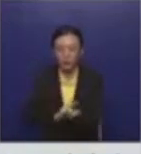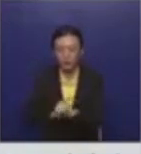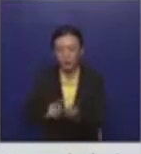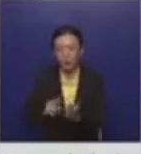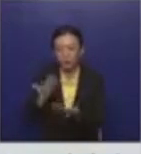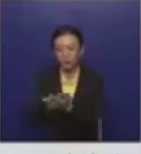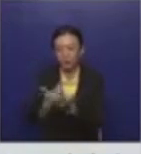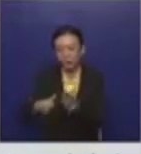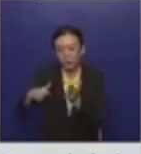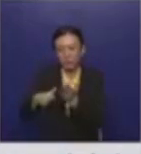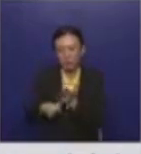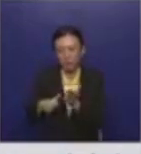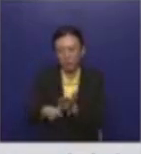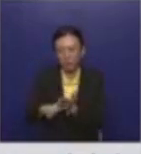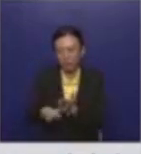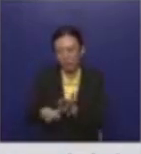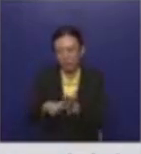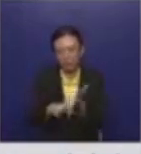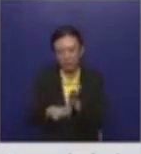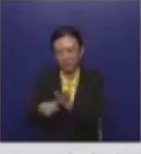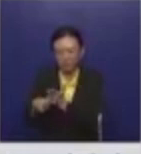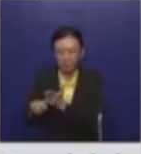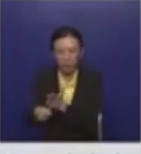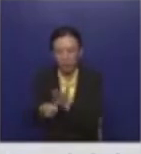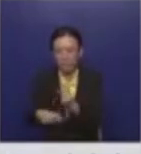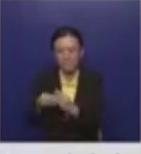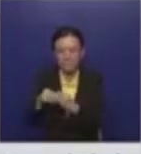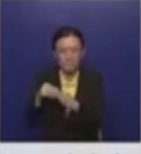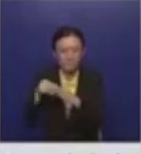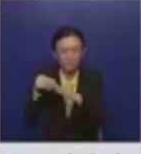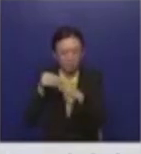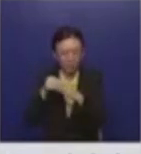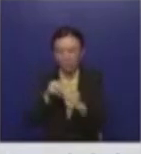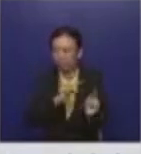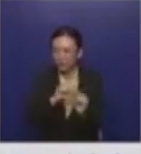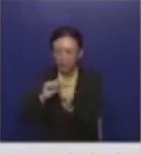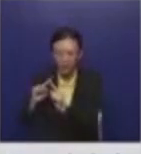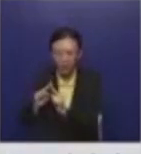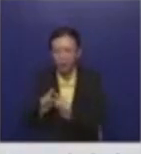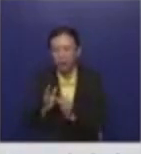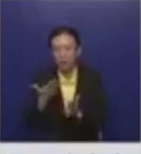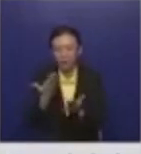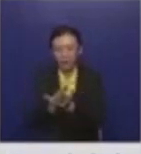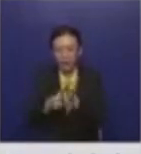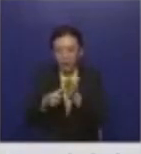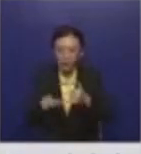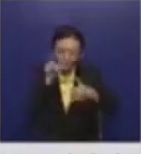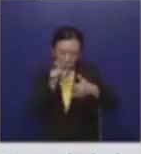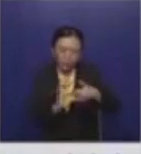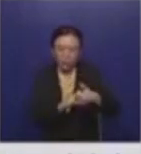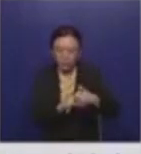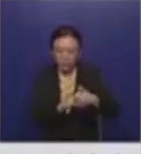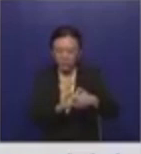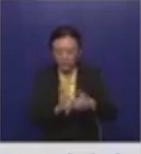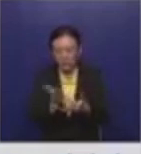ากไม่ว่าจะเป็นภาษีมูลค่าเพิ่มภาษีแวดเนี่ยนะครับภาษีนิติบุคคล นะครับหักหน้าที่จ่ายก